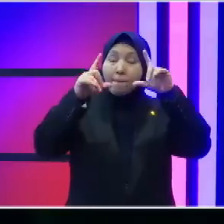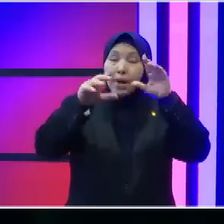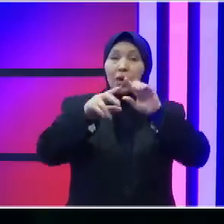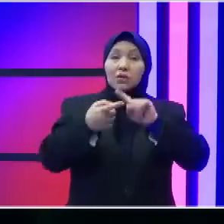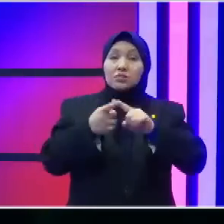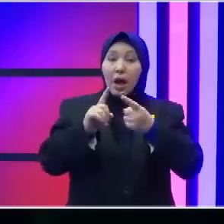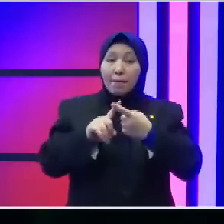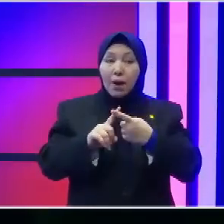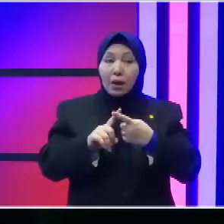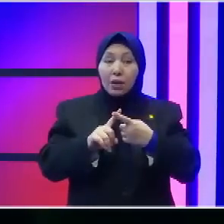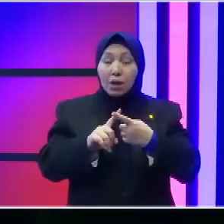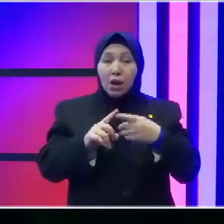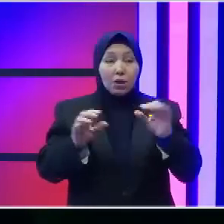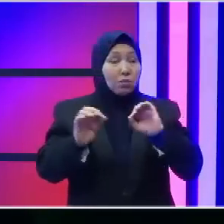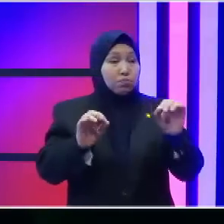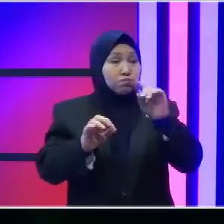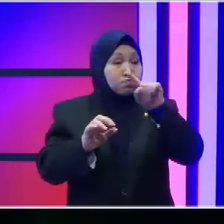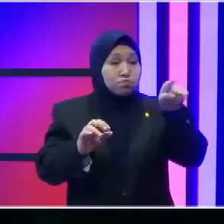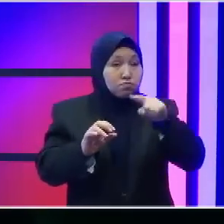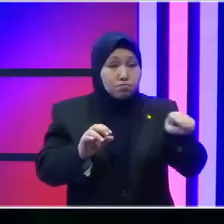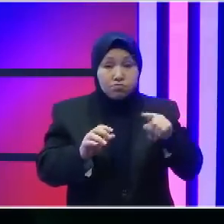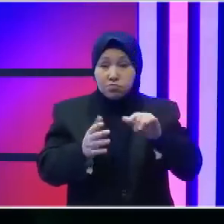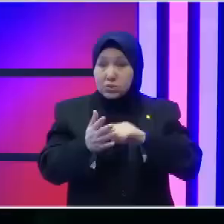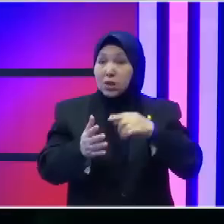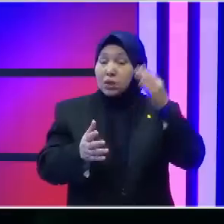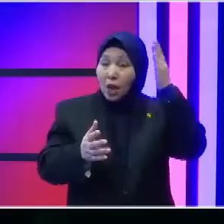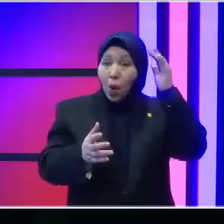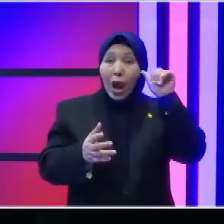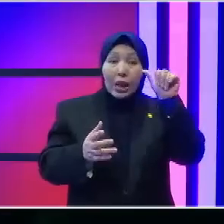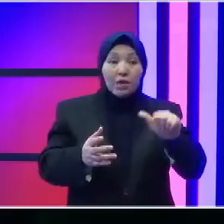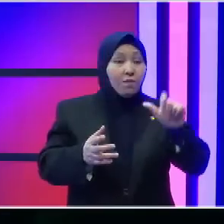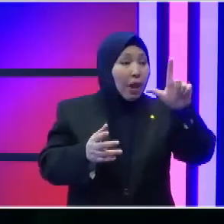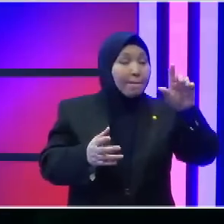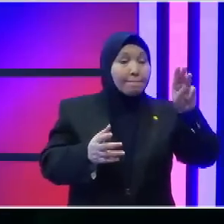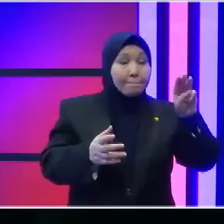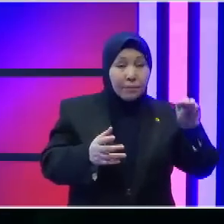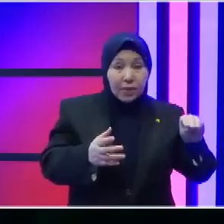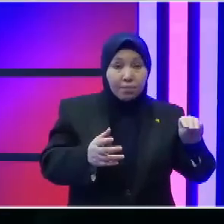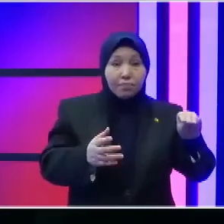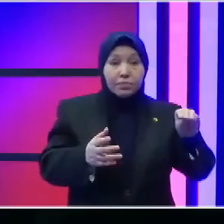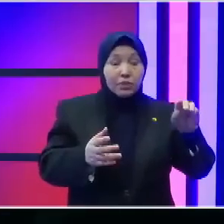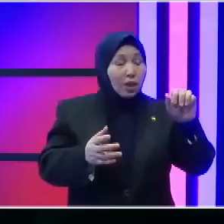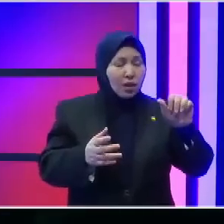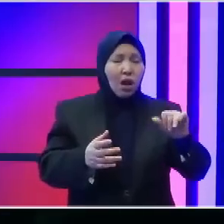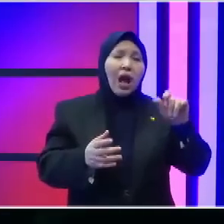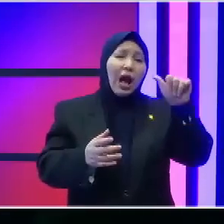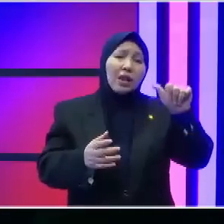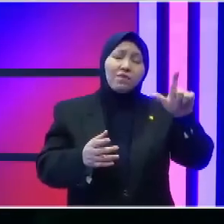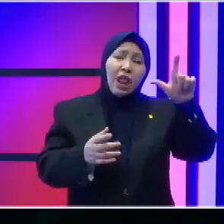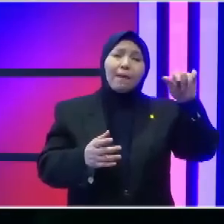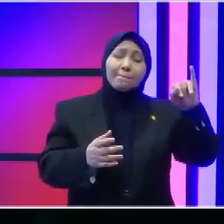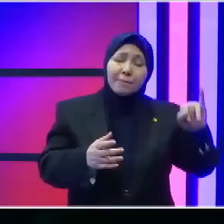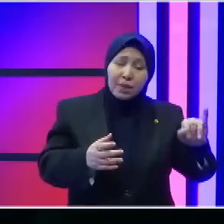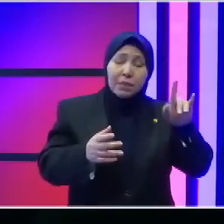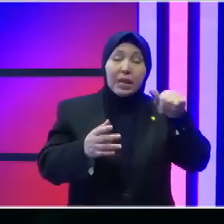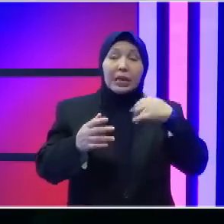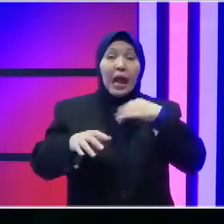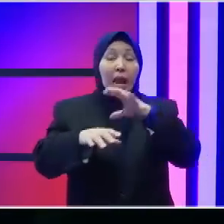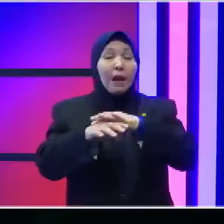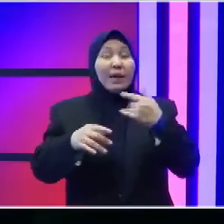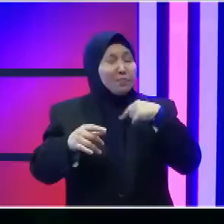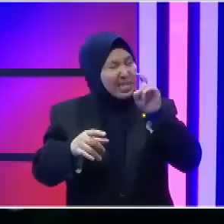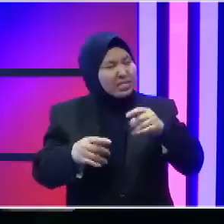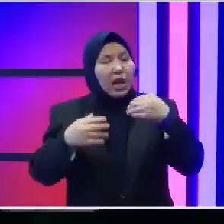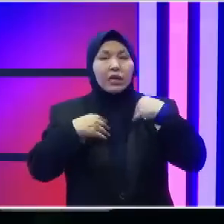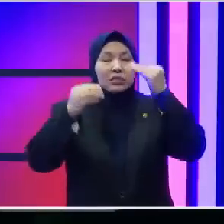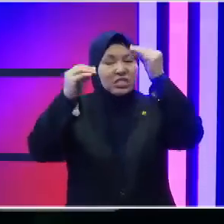ya, sahabat tak ada tadi baris apa sebagainya, tahu pula ini alif lam mim, ini adalah alam. Sudah tentunya ada guru yang yang